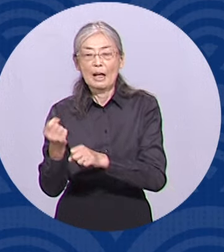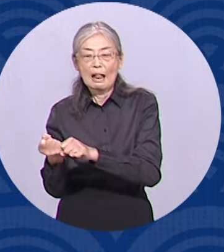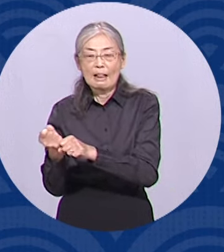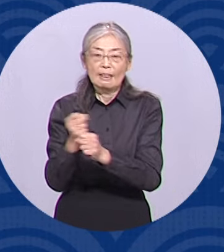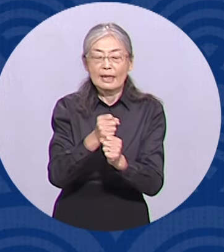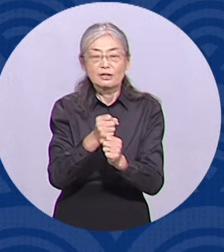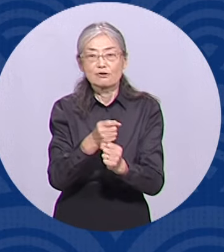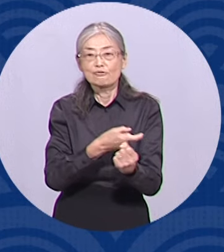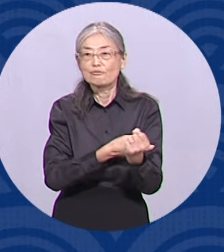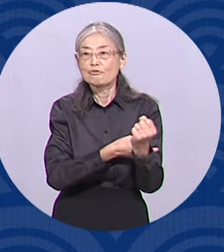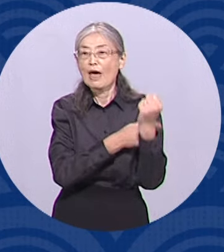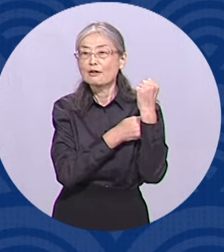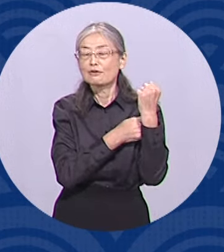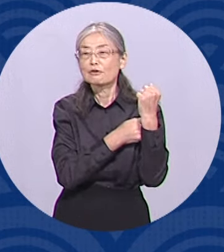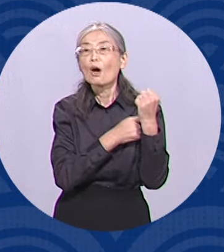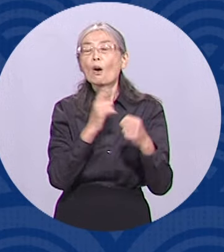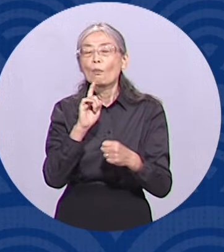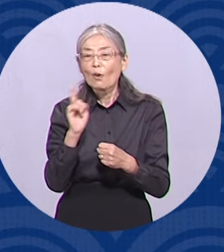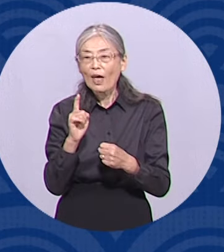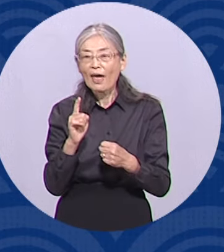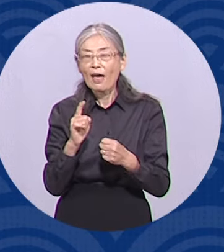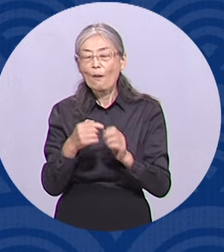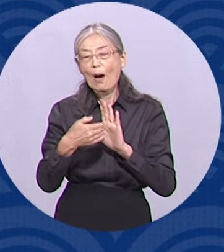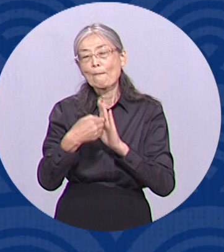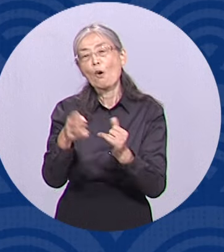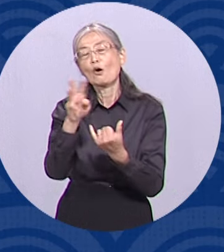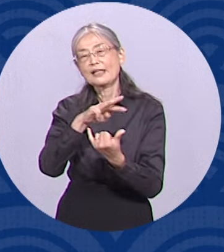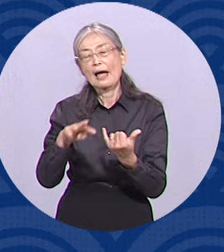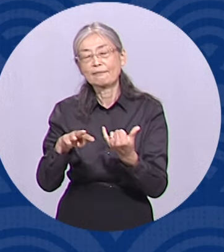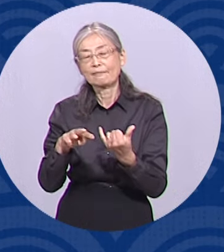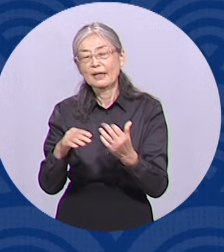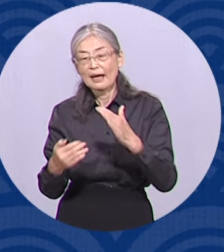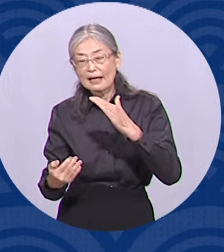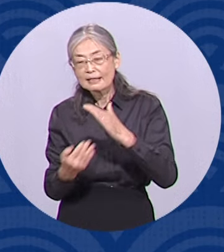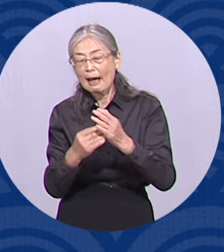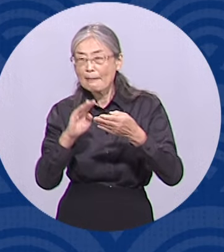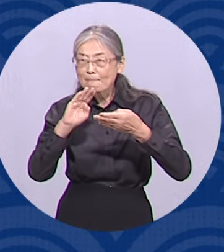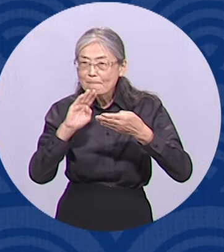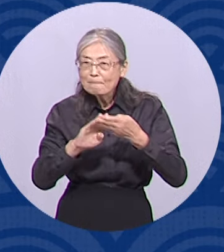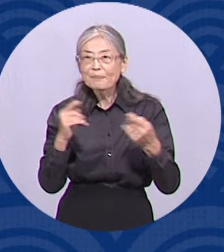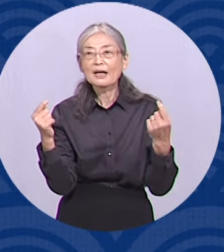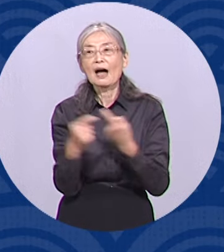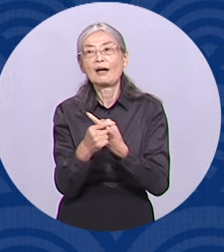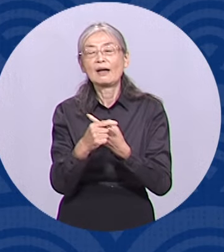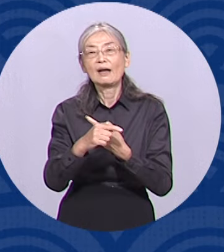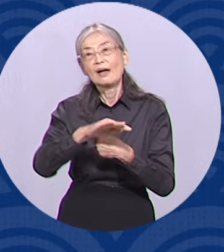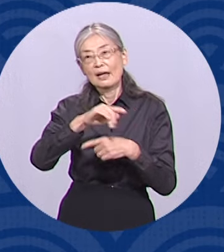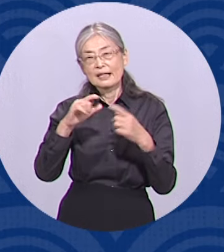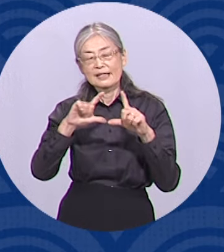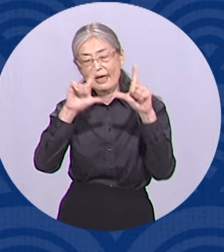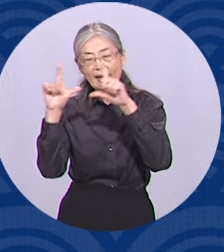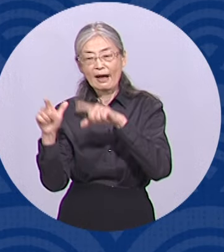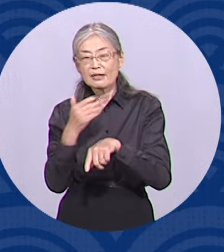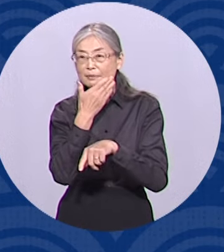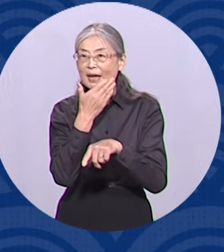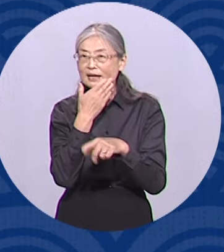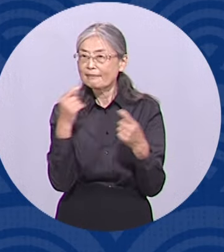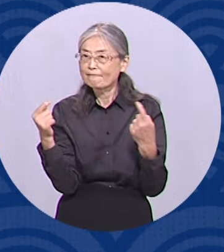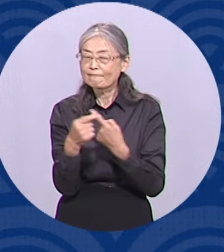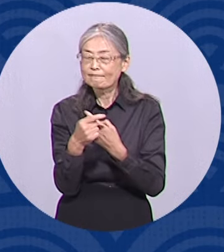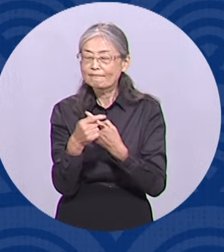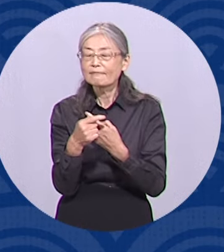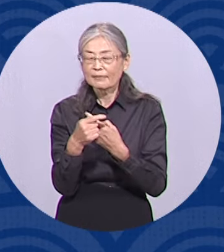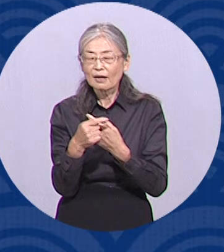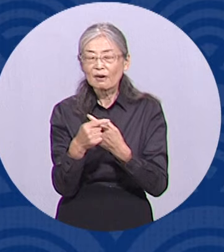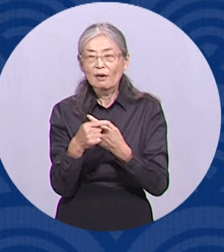レジリエンスというのは防災になります。あともう一つ最適化、皆さんの生活をより便利にする、この3つを価値に現在ソリュー